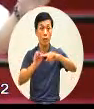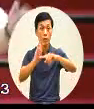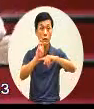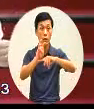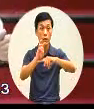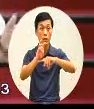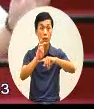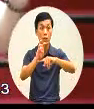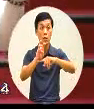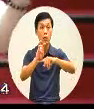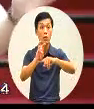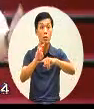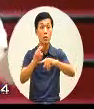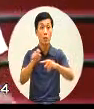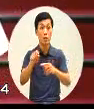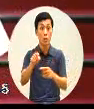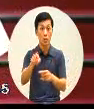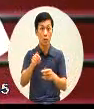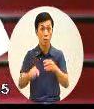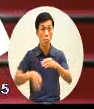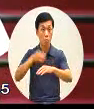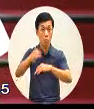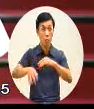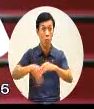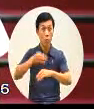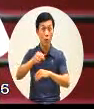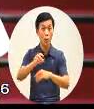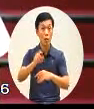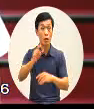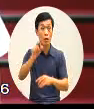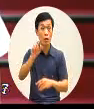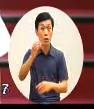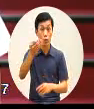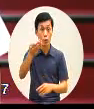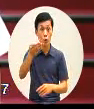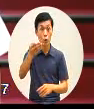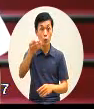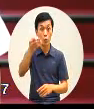因为这是30亿，所以讲要交9亿入来代金啦。